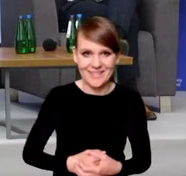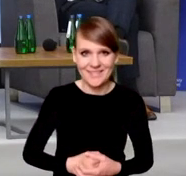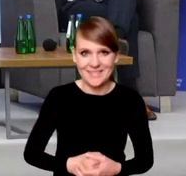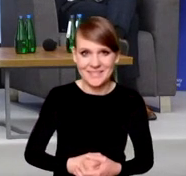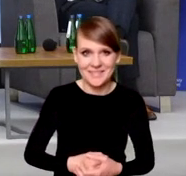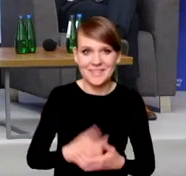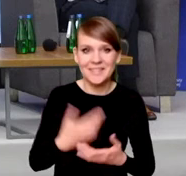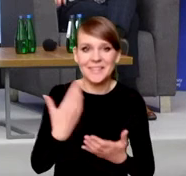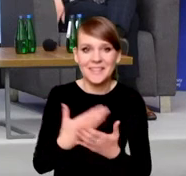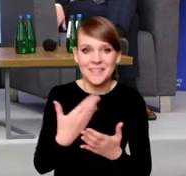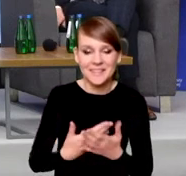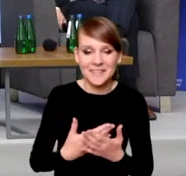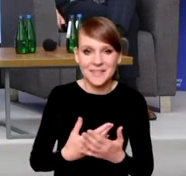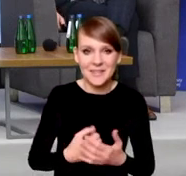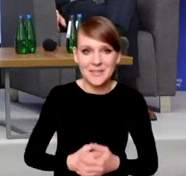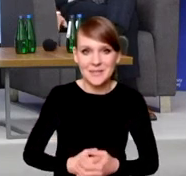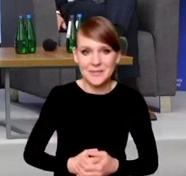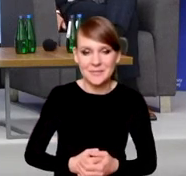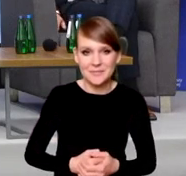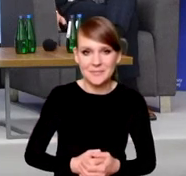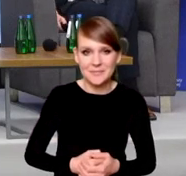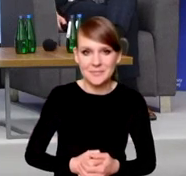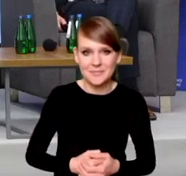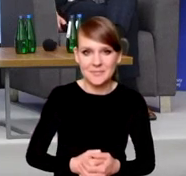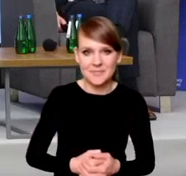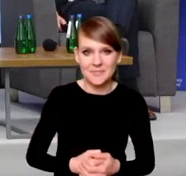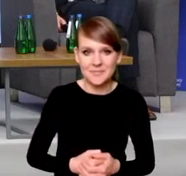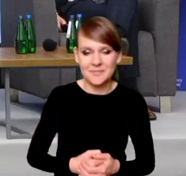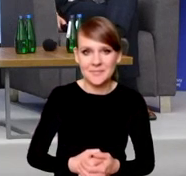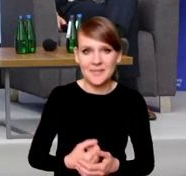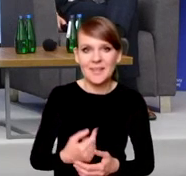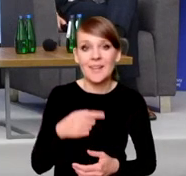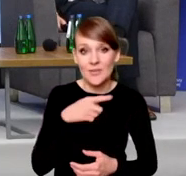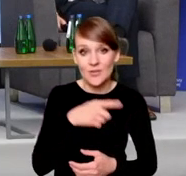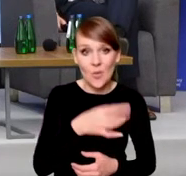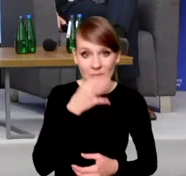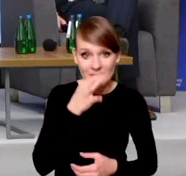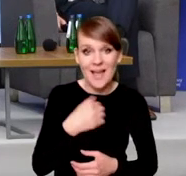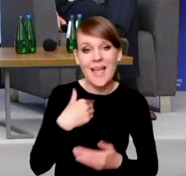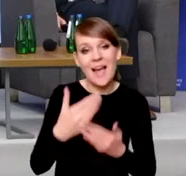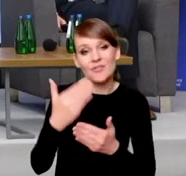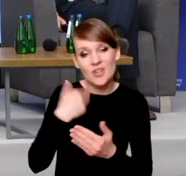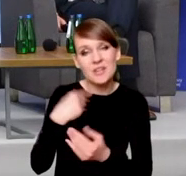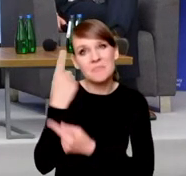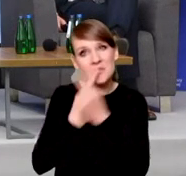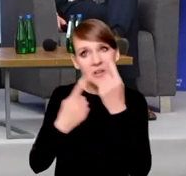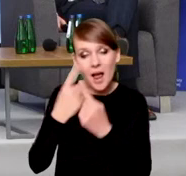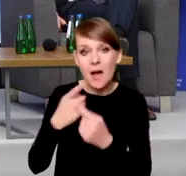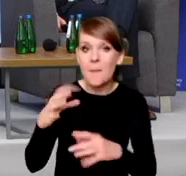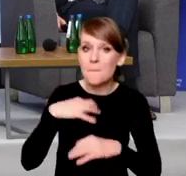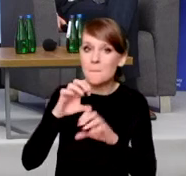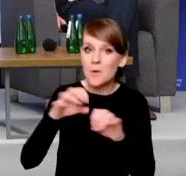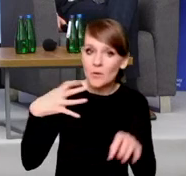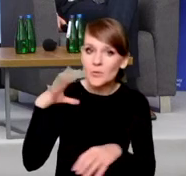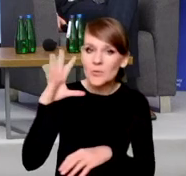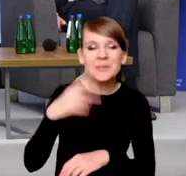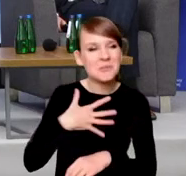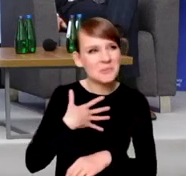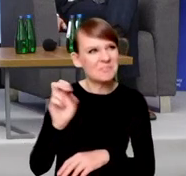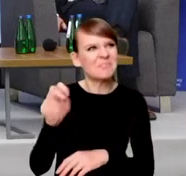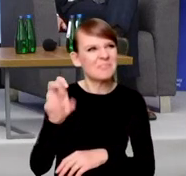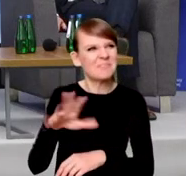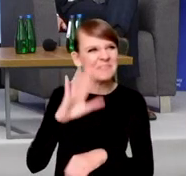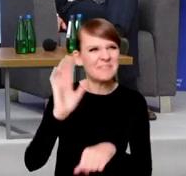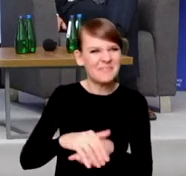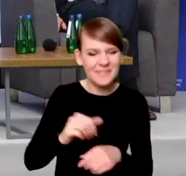Dlatego, że miałam, już zastanawiałam się nad tym pytaniem wcześniej. Wysłuchałam pani profesor, absolutnie się zgodziłam. Wysłuchałam